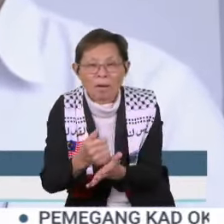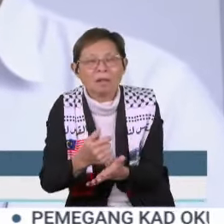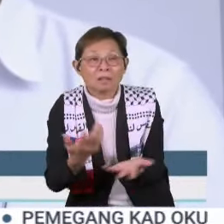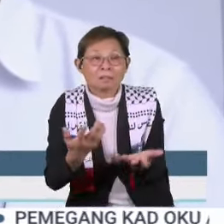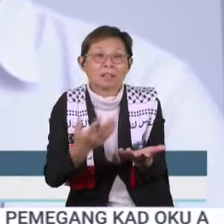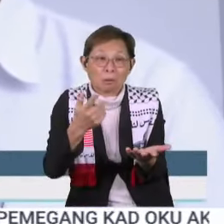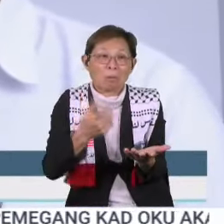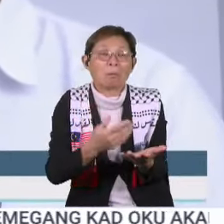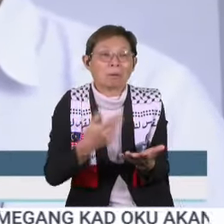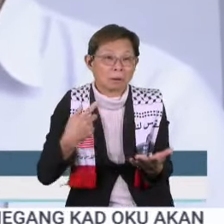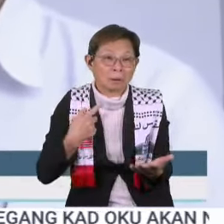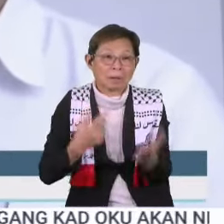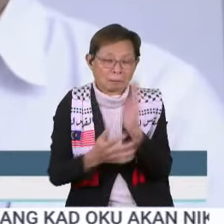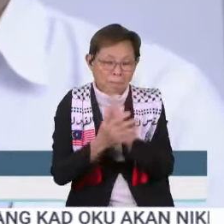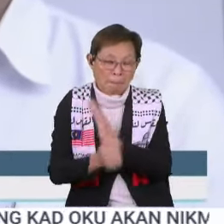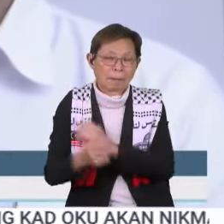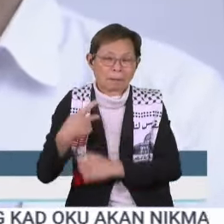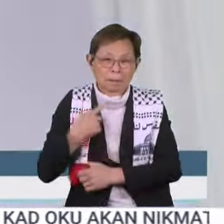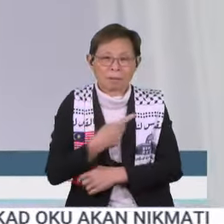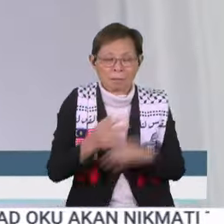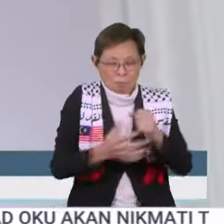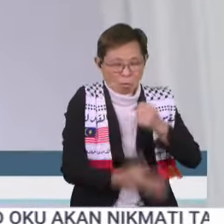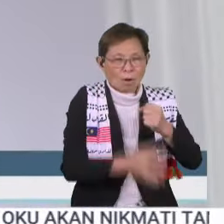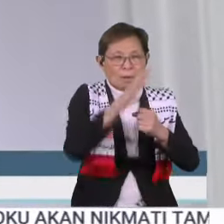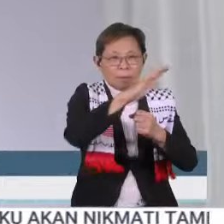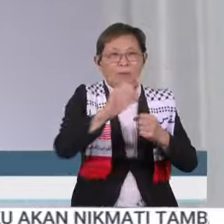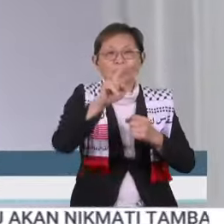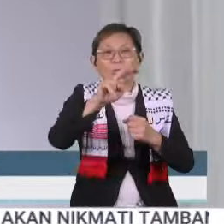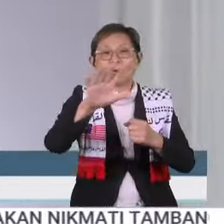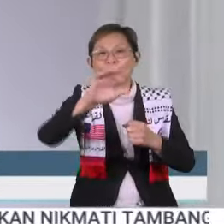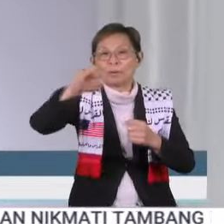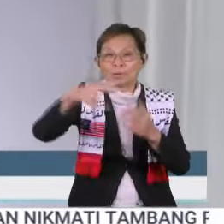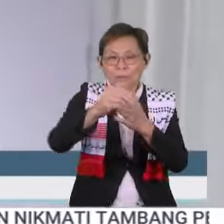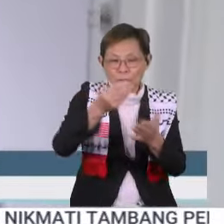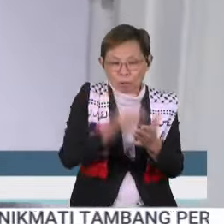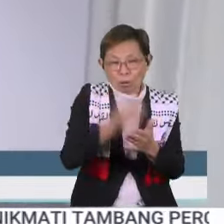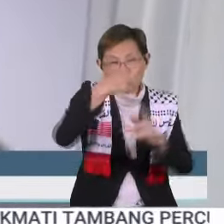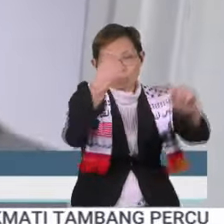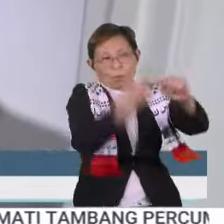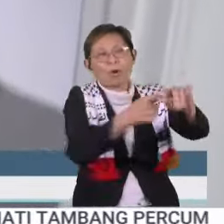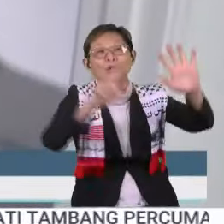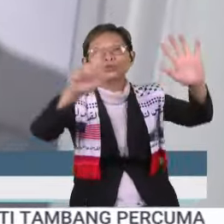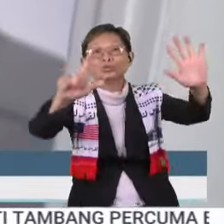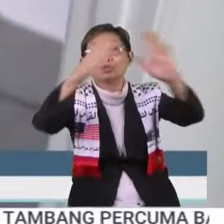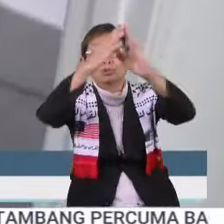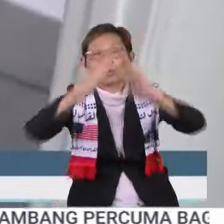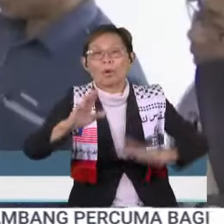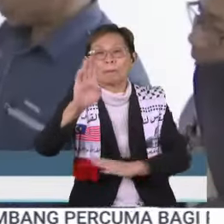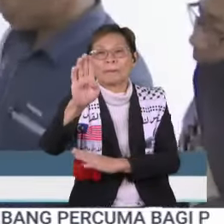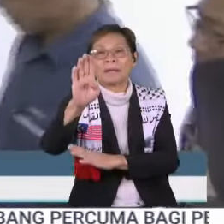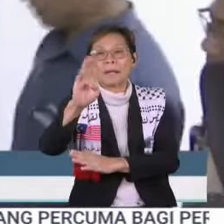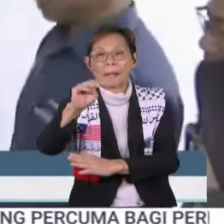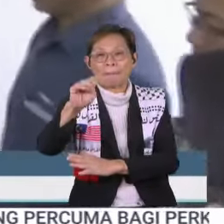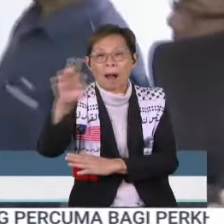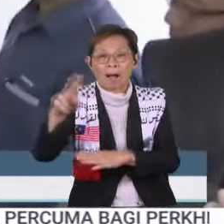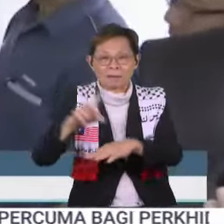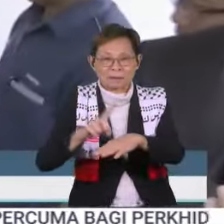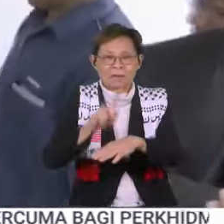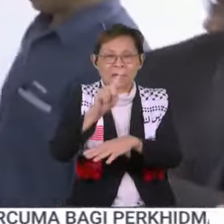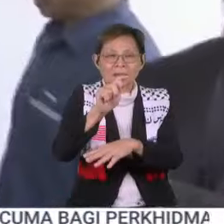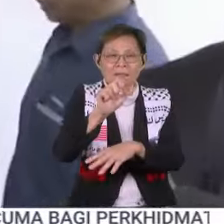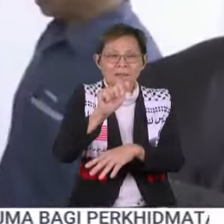kapasiti kita. SSB memperuntukkan RM525,000 bagi membina 7 buah rumah BMR tahun ini di